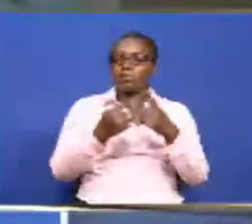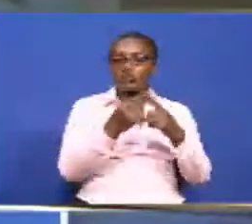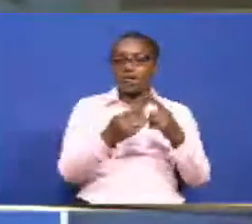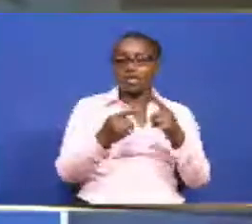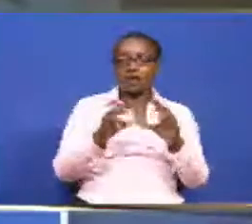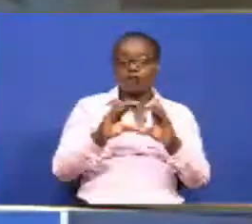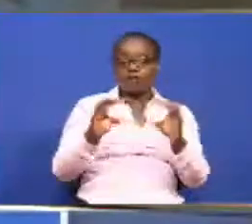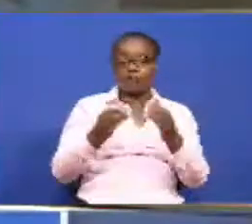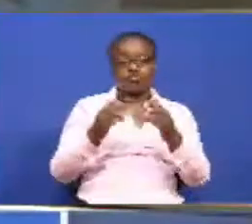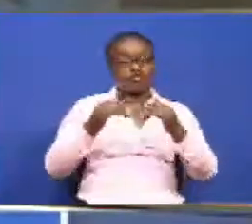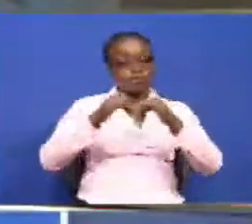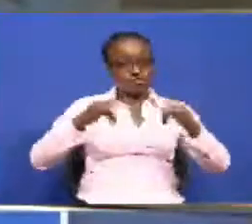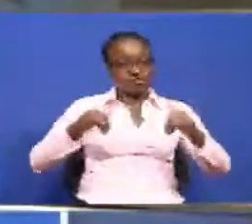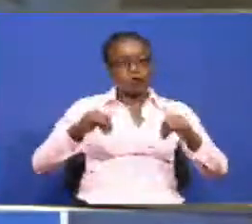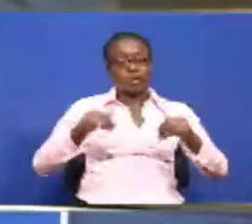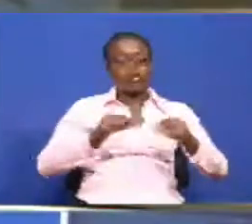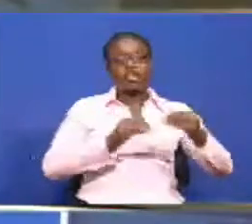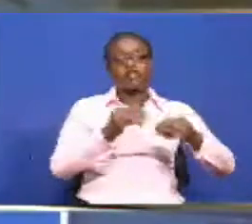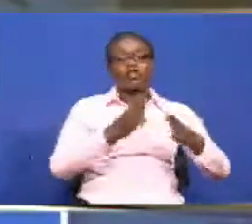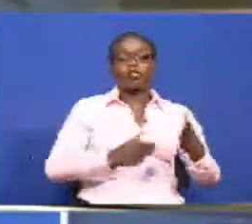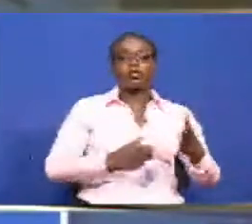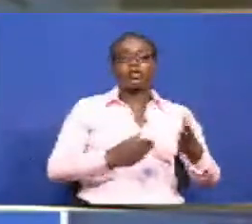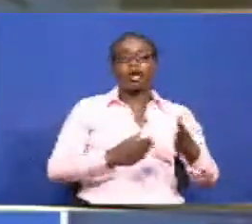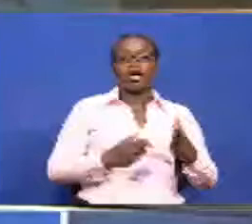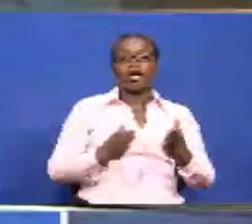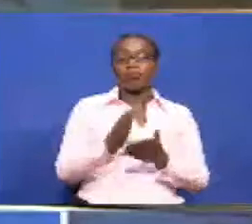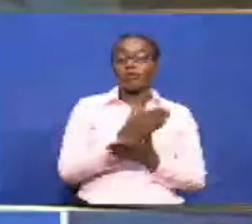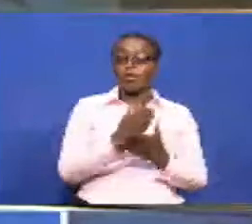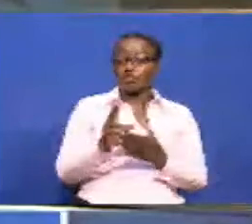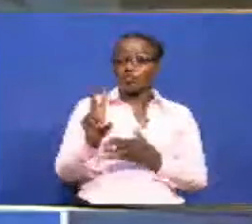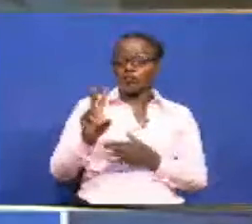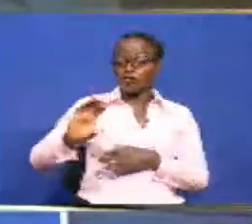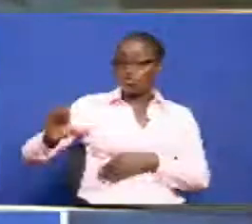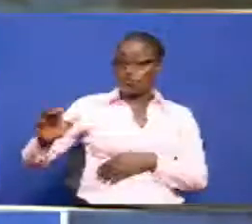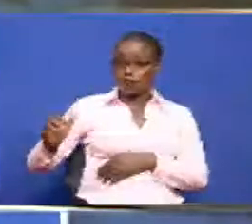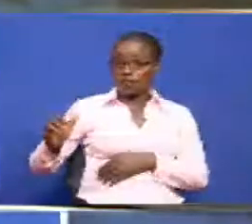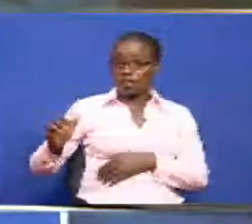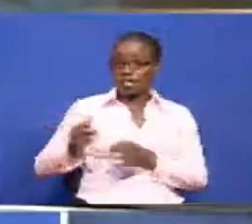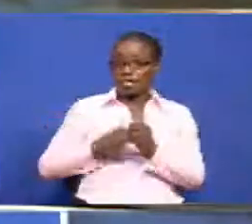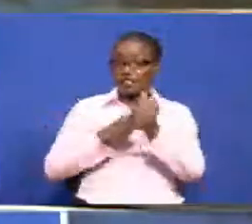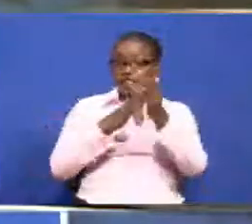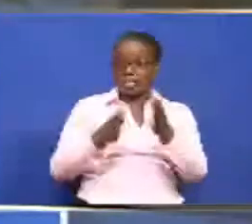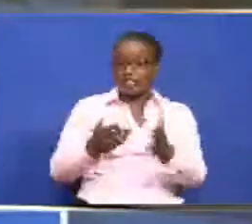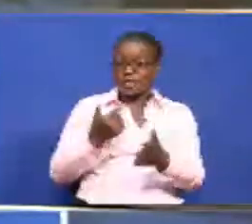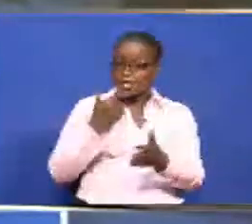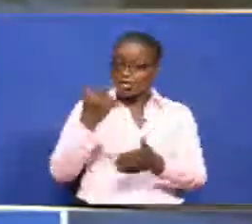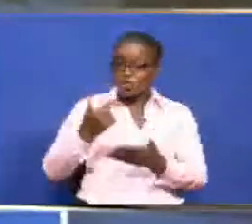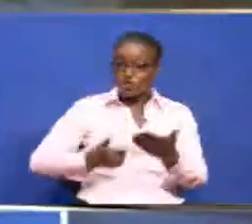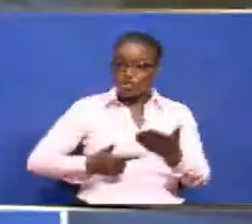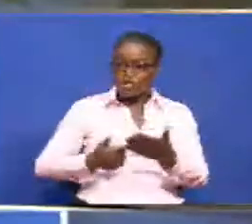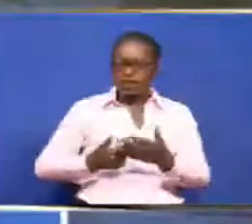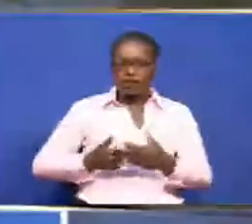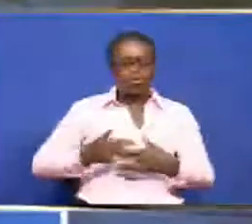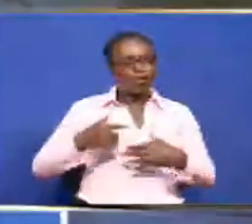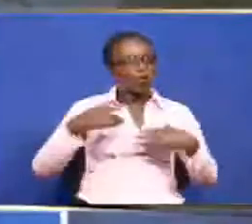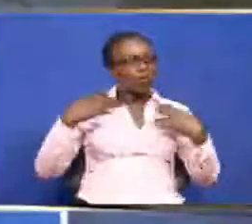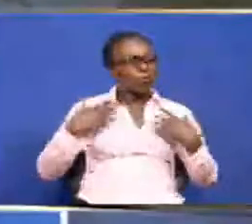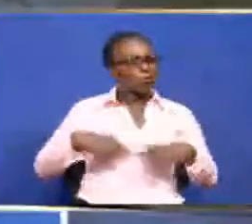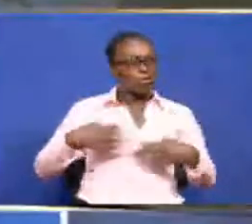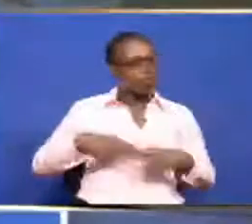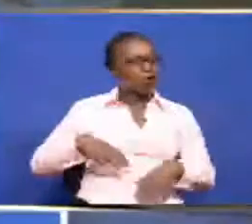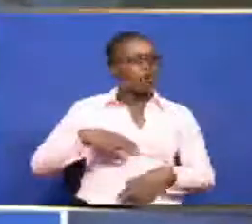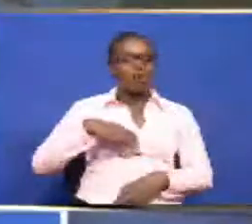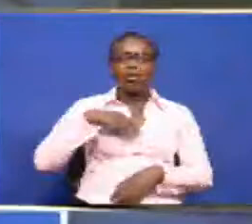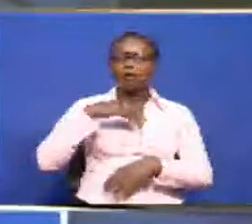katika eneo la mpaka baina ya kaunti hizo. Viongozi hao walisema kisa hicho ni cha kusikitisha na kuwahimiza